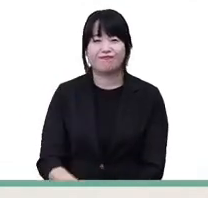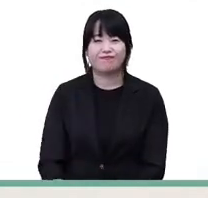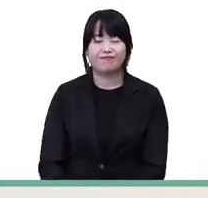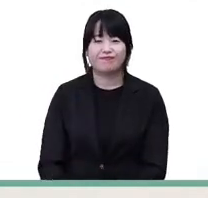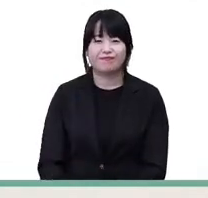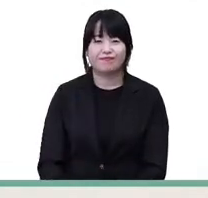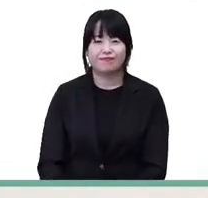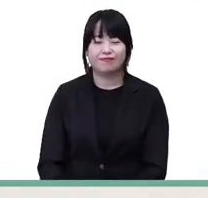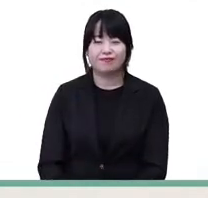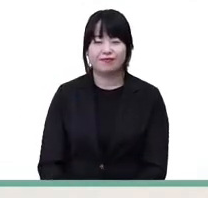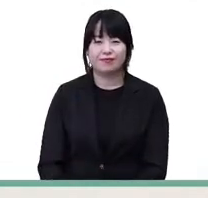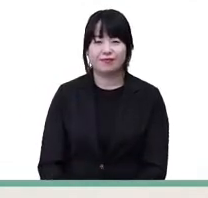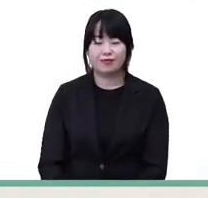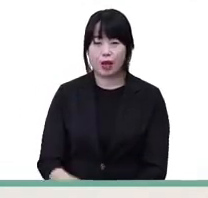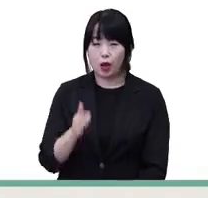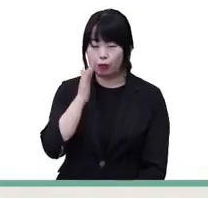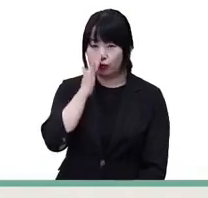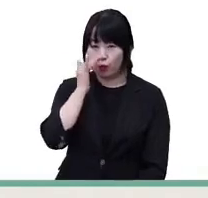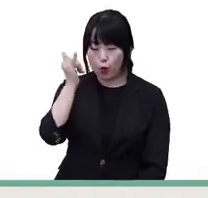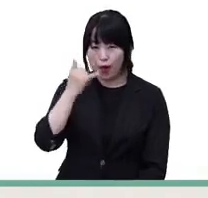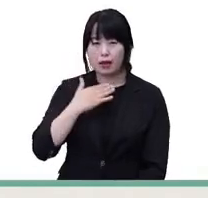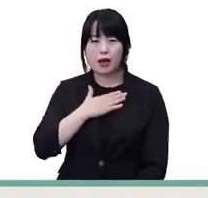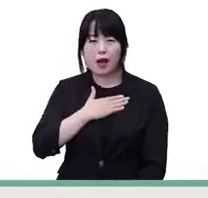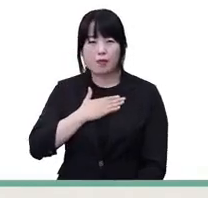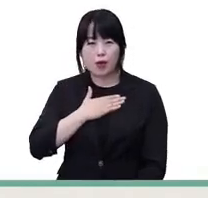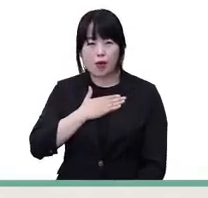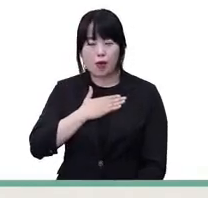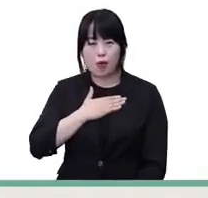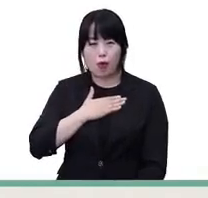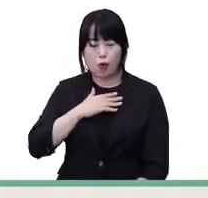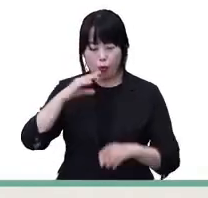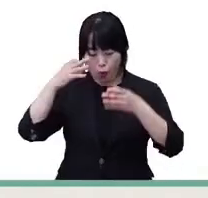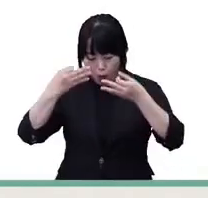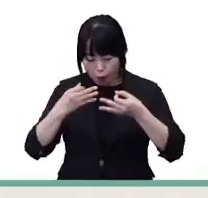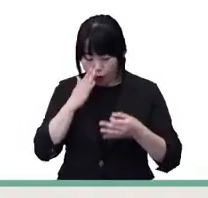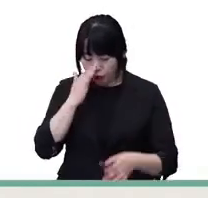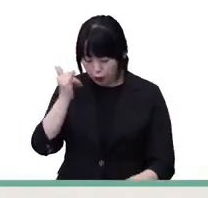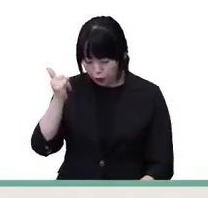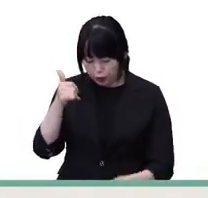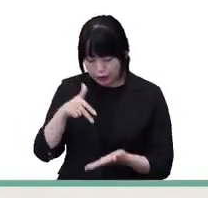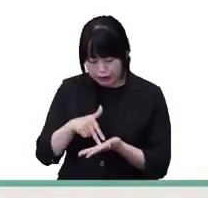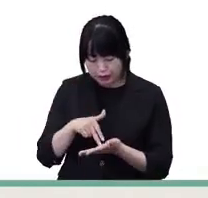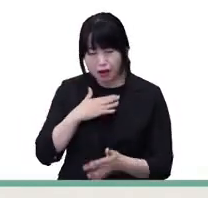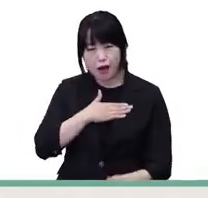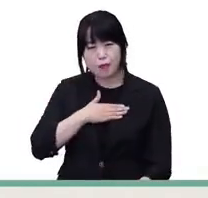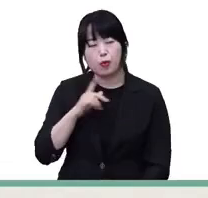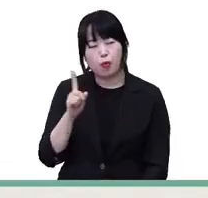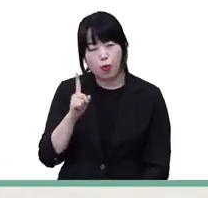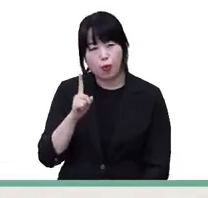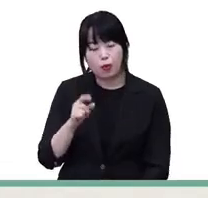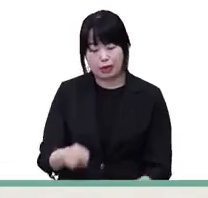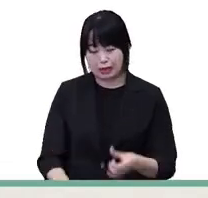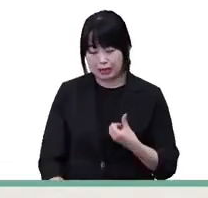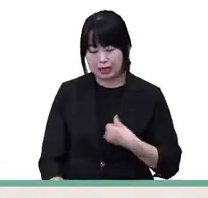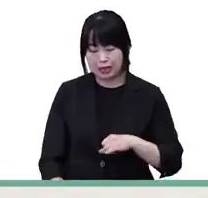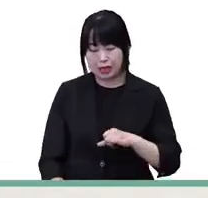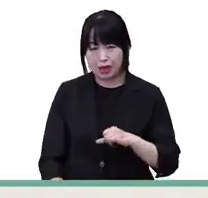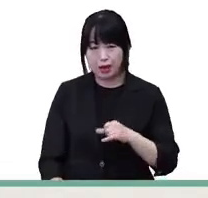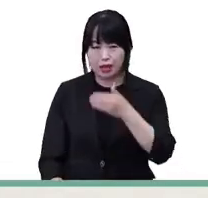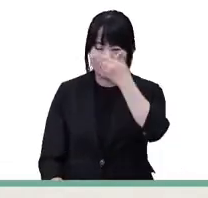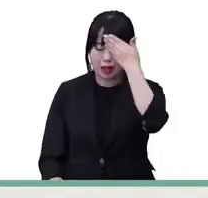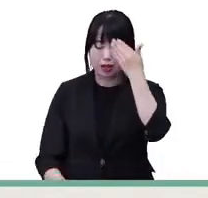그때 부모인 나의 감정은 어떤지, 그리고 부모님도 아이가 사춘기 시기를 지나고